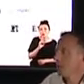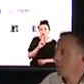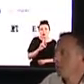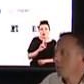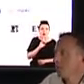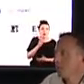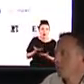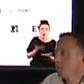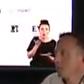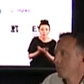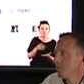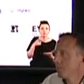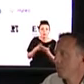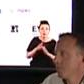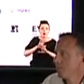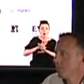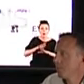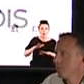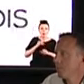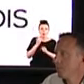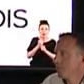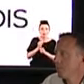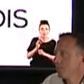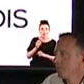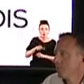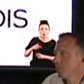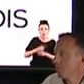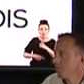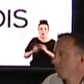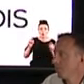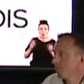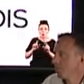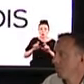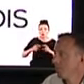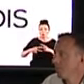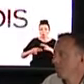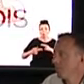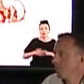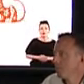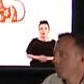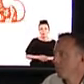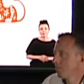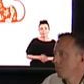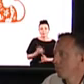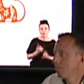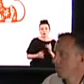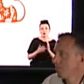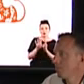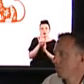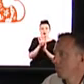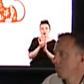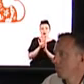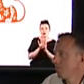dla ochronienia miejsc pracy osób niepełnosprawnych w tak krótkim czasie? jeżeli ta recesja